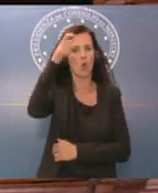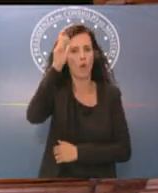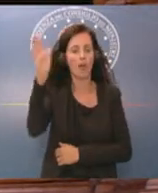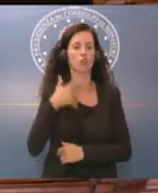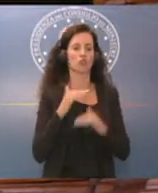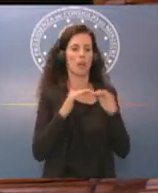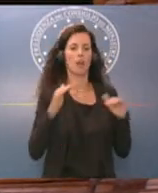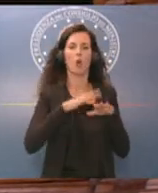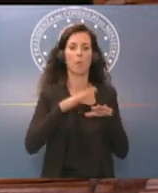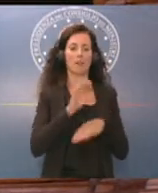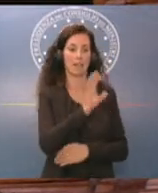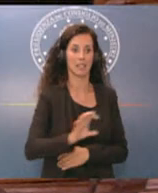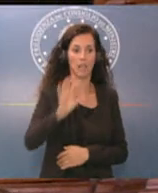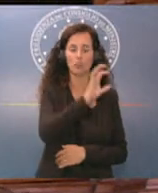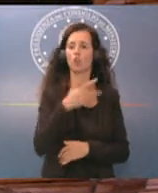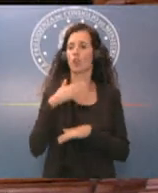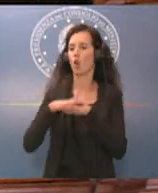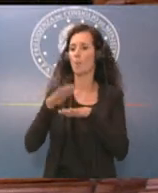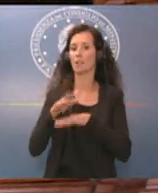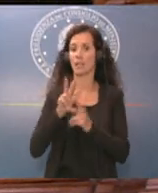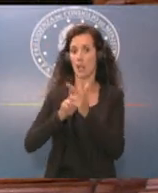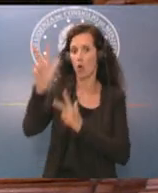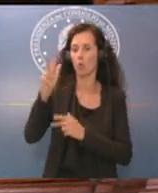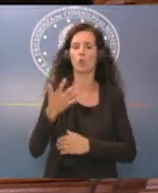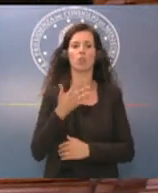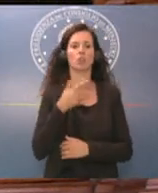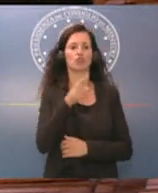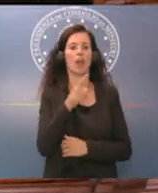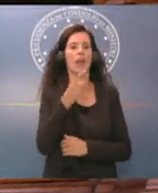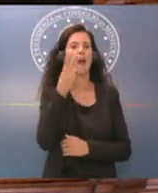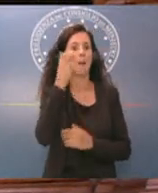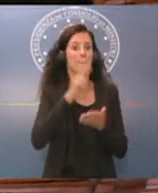regionali, competenze di comuni, c'è l'impianto della previdenza